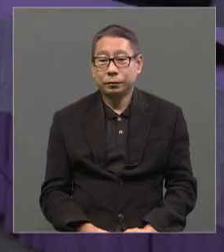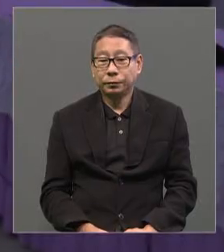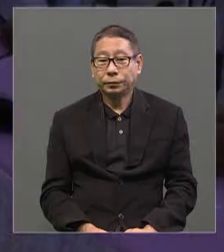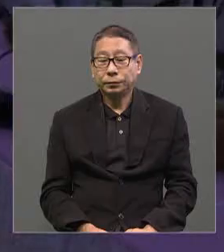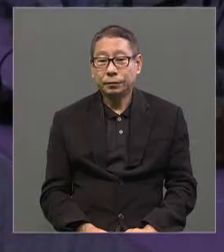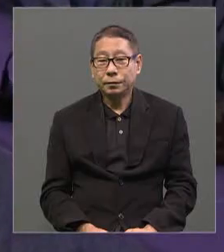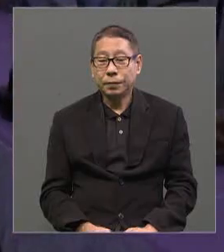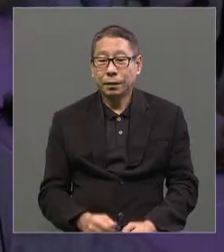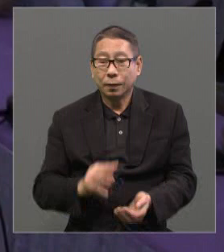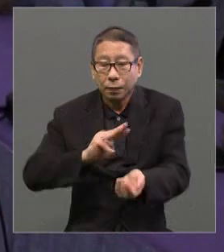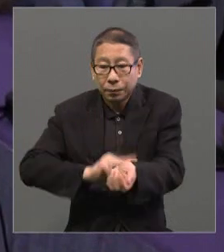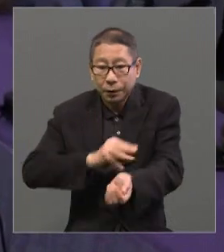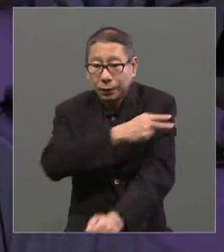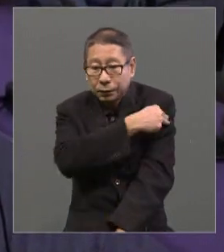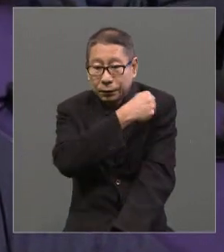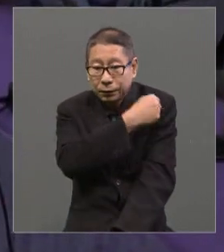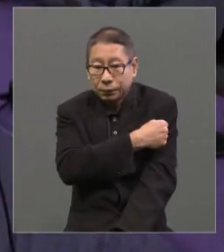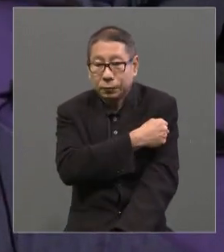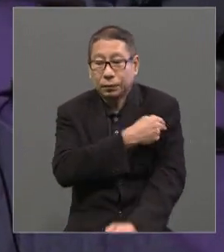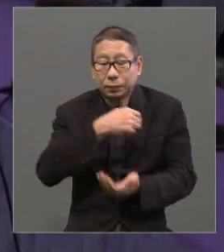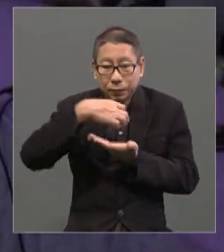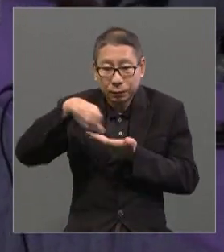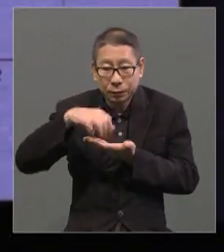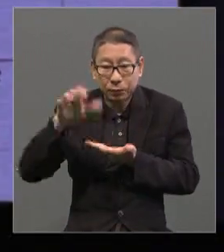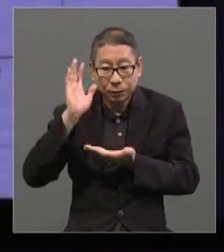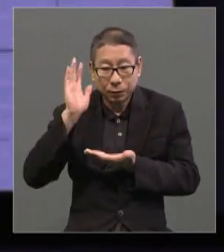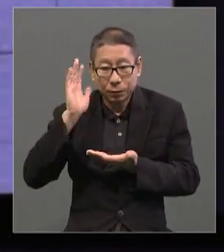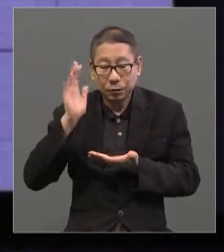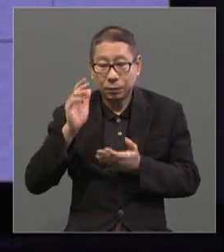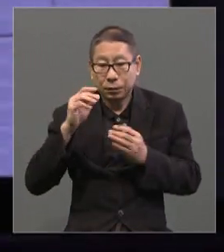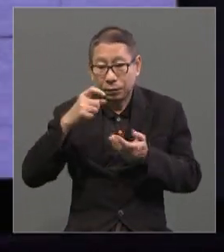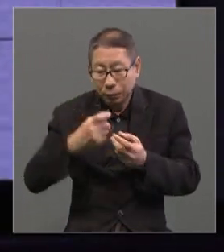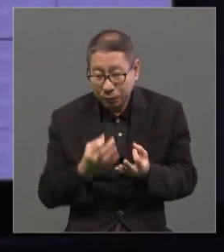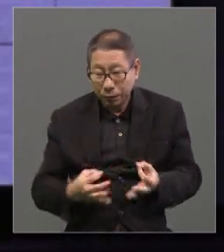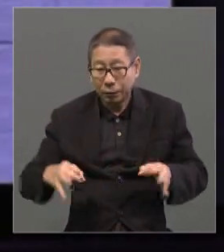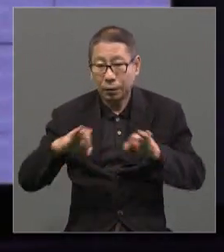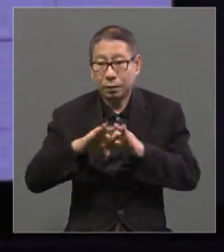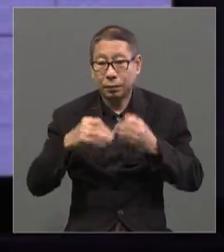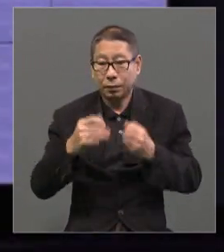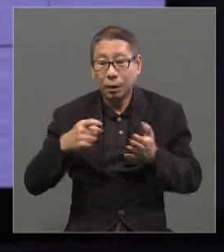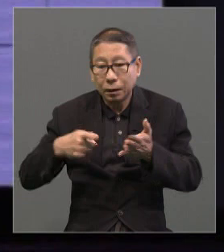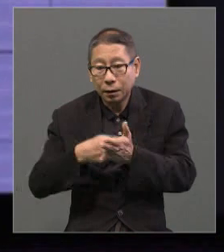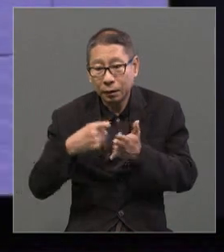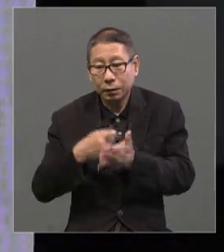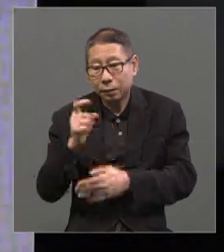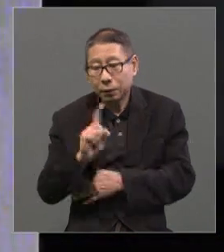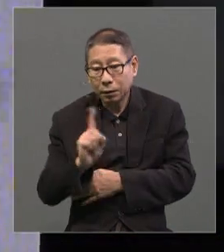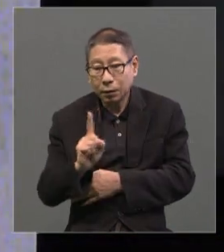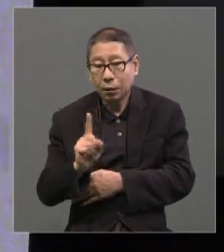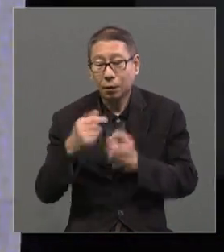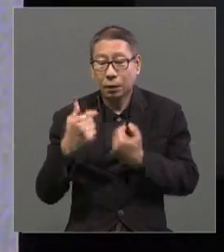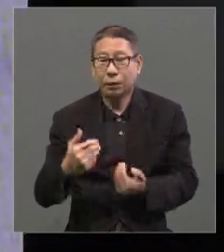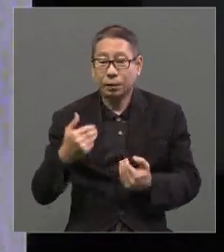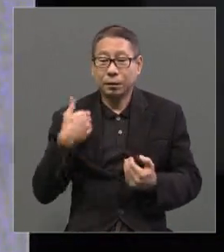อย่างที่นายแพทย์สาธารณสุขจังหวัดชัยภูมิบอกไปนะคะตอนนี้สำคัญก็คือเรื่องของการหาแหล่งที่มาของเชื้อเนี่ยแหละว่าตกลงแล้วมันอยู่ตรง